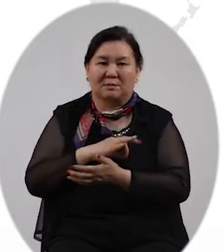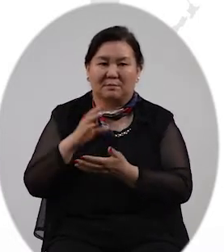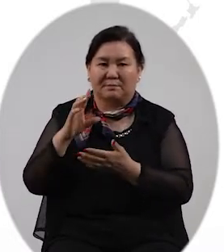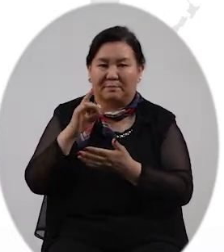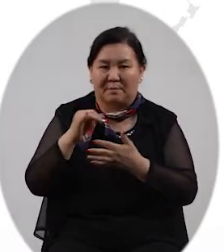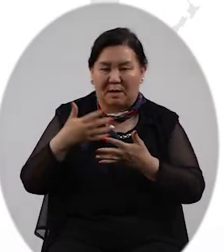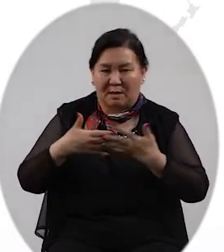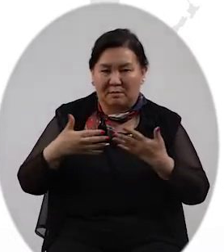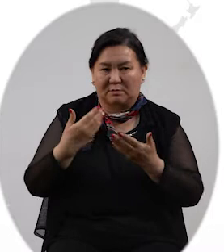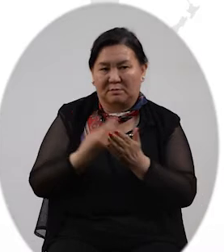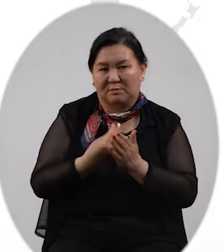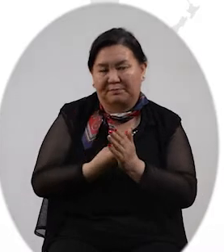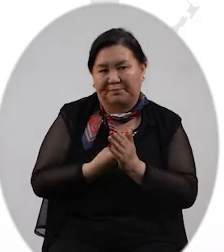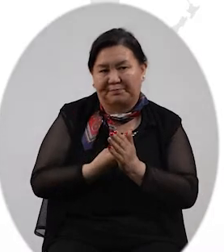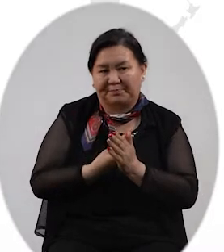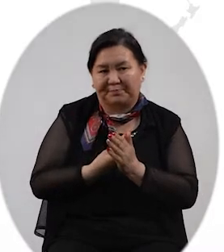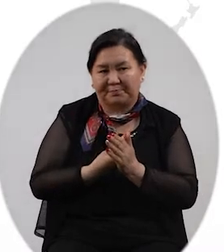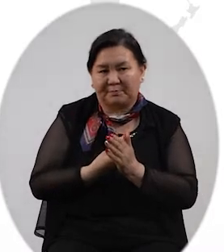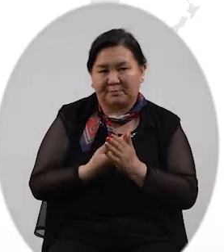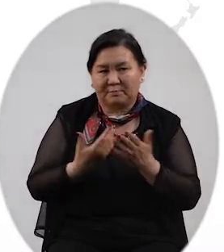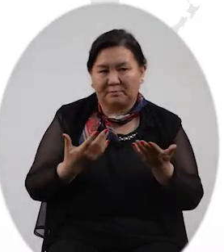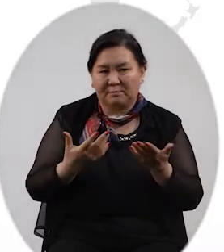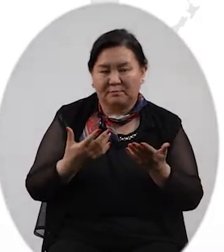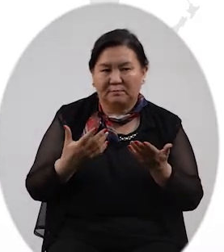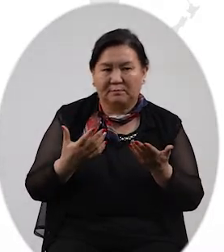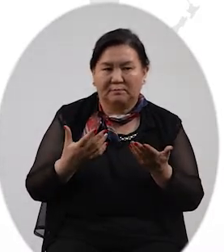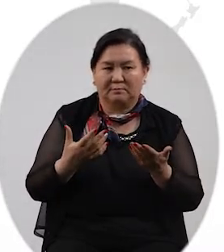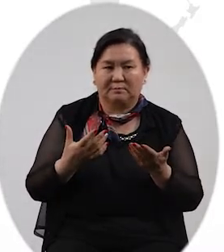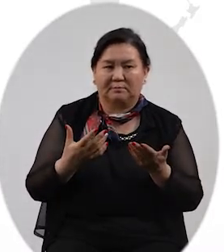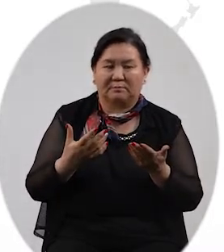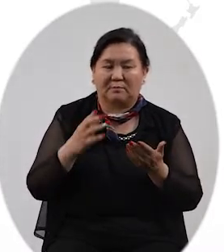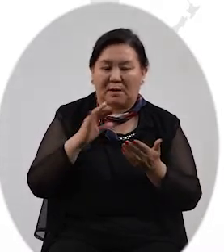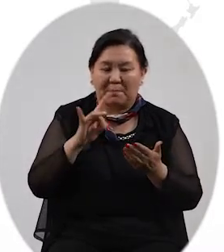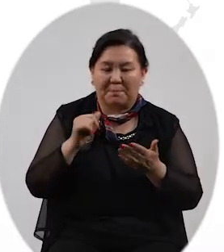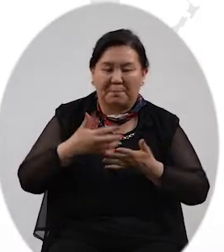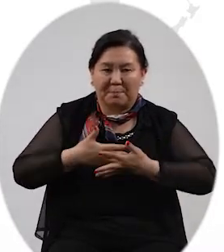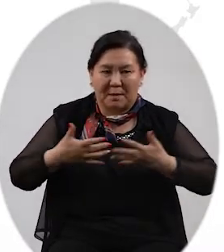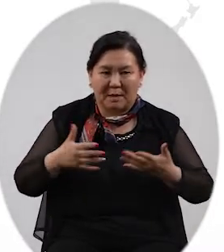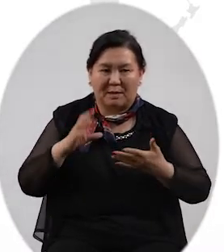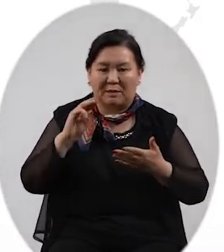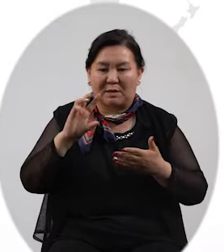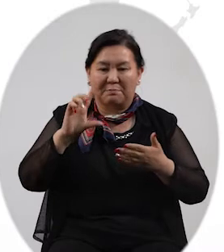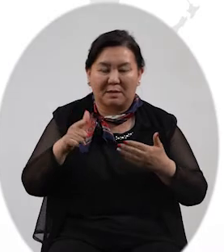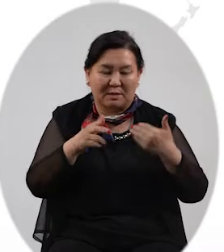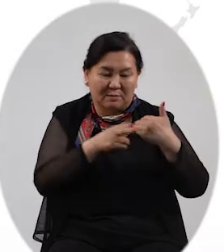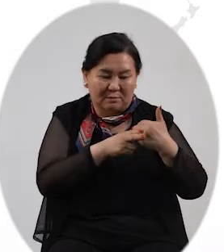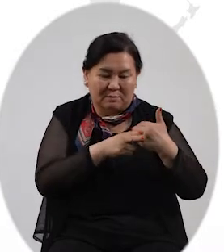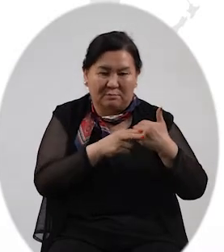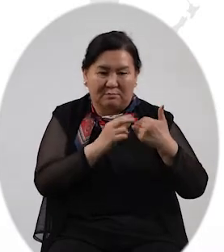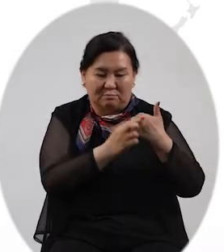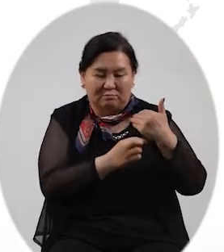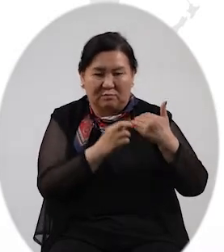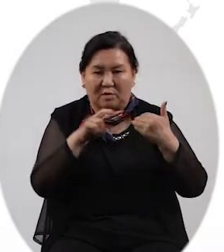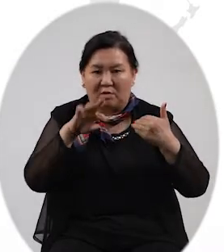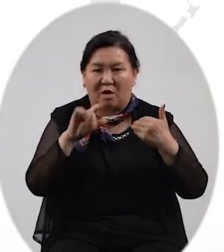тодорхой жишээнүүд юу байх вэ гэхээр жишээлх юм бол барааны тэмдгийг болон барааны тэмдэгтэй холбоотой